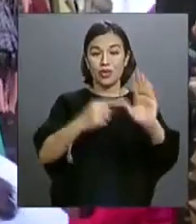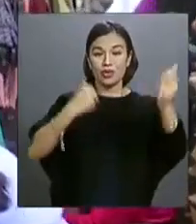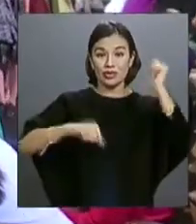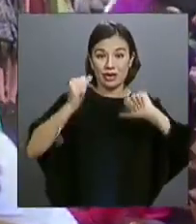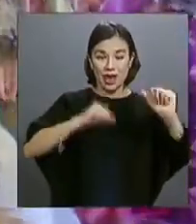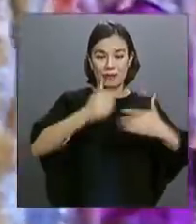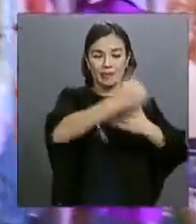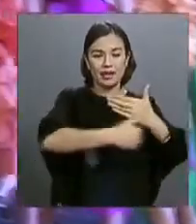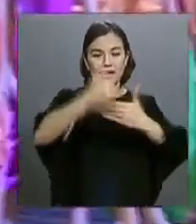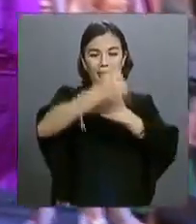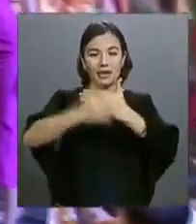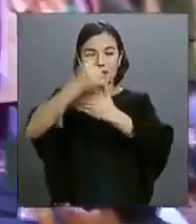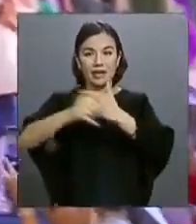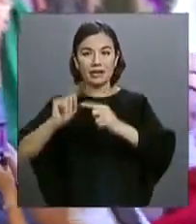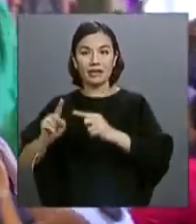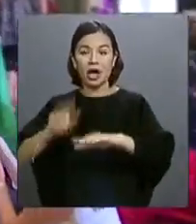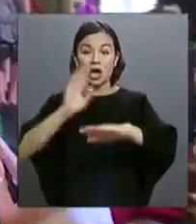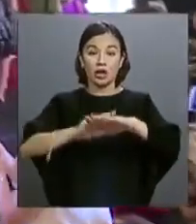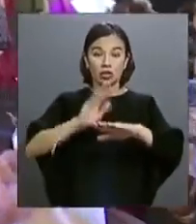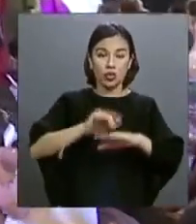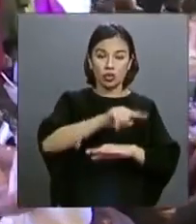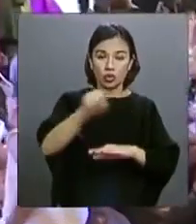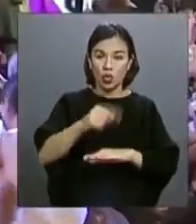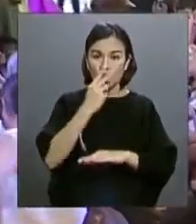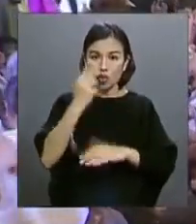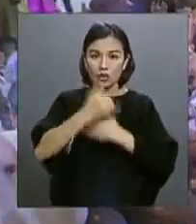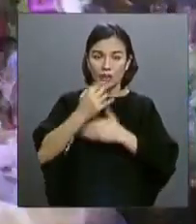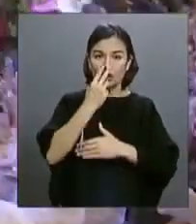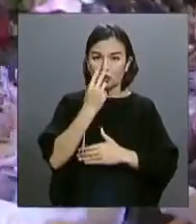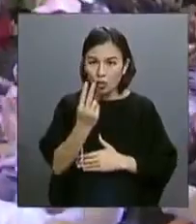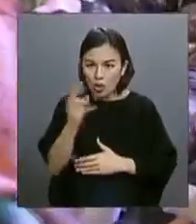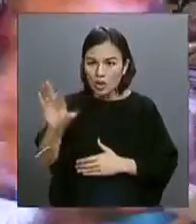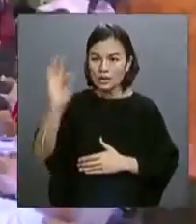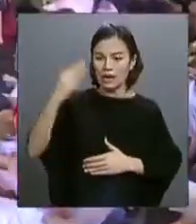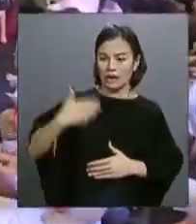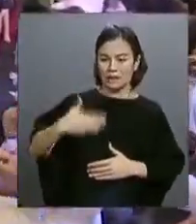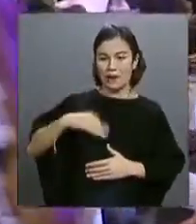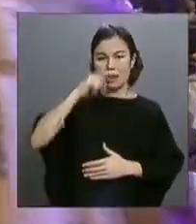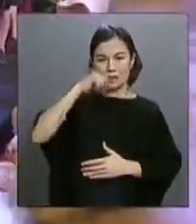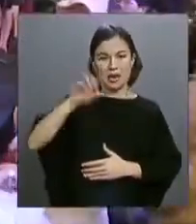ทศเพื่อกระตุ้นให้ต่างชาติหันมาเลือกใช้ผ้าไทยเป็นวัตถุดิบผลิตเสื้อผ้ามากขึ้น